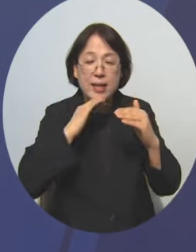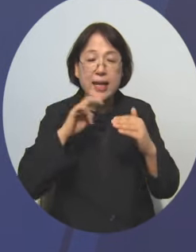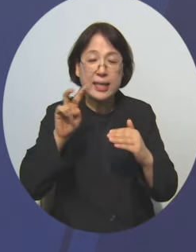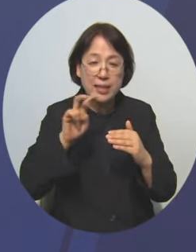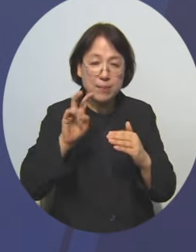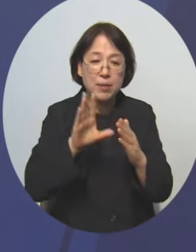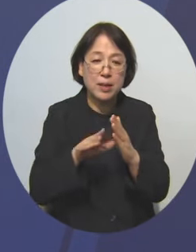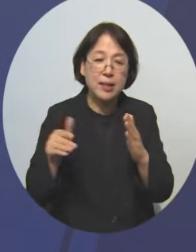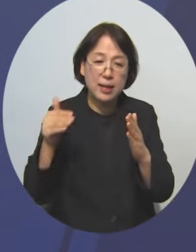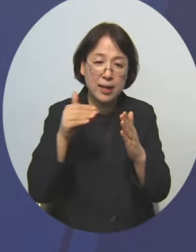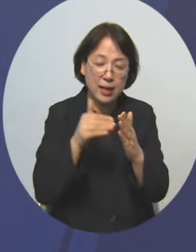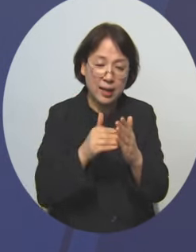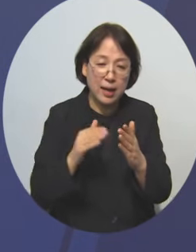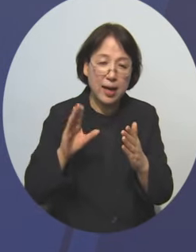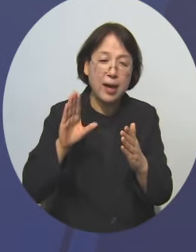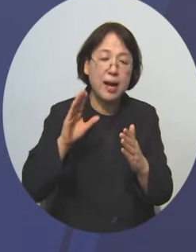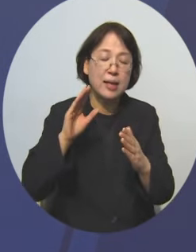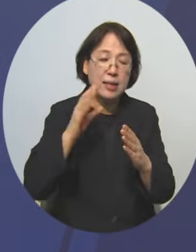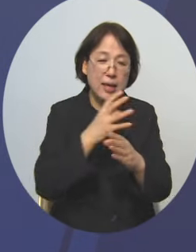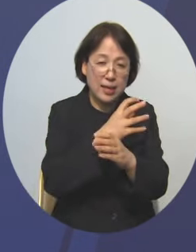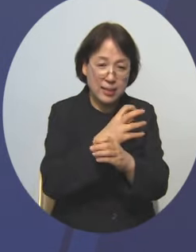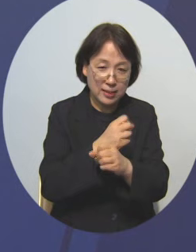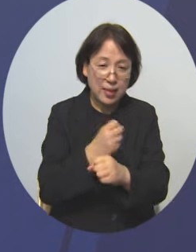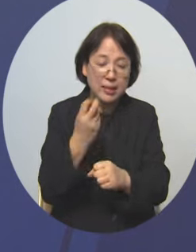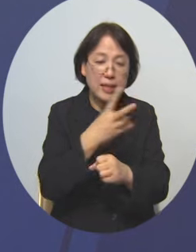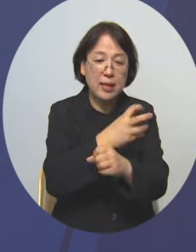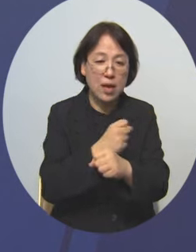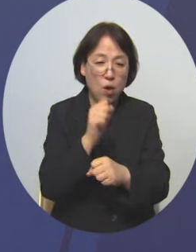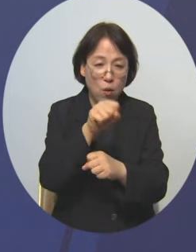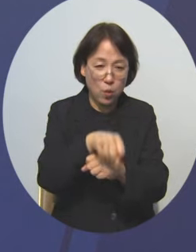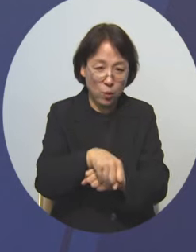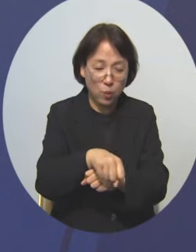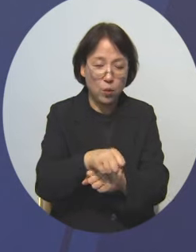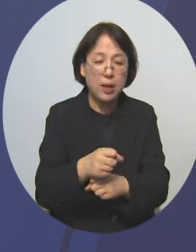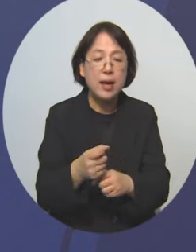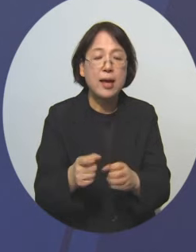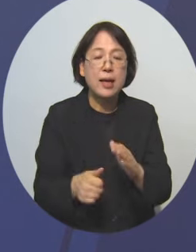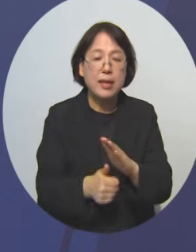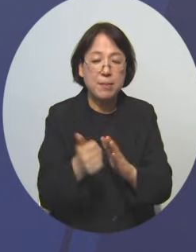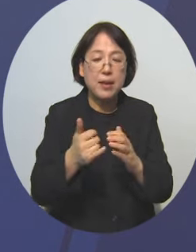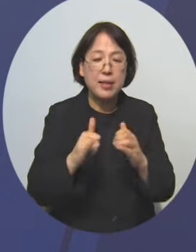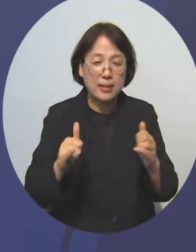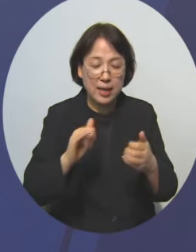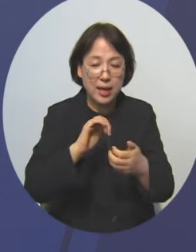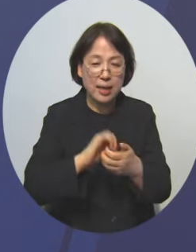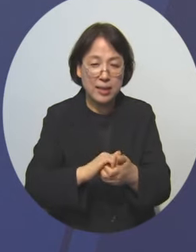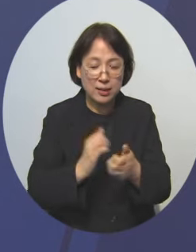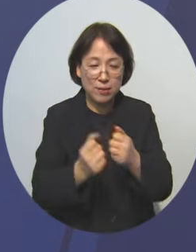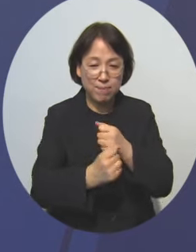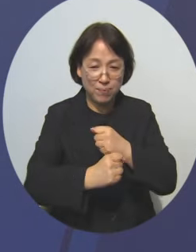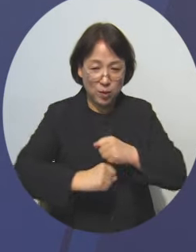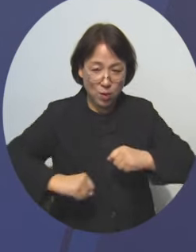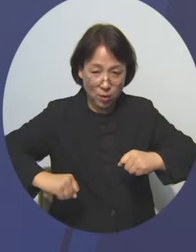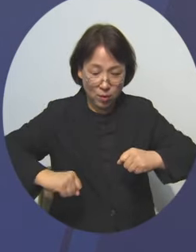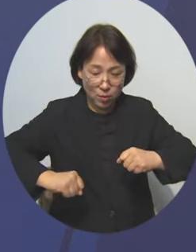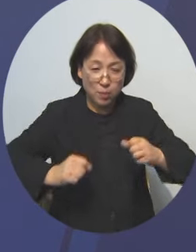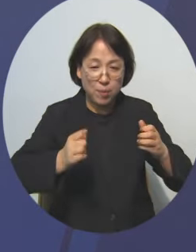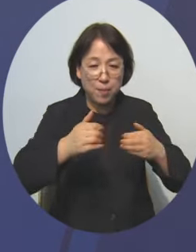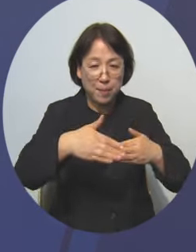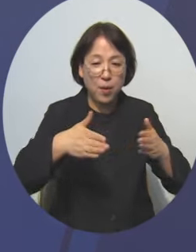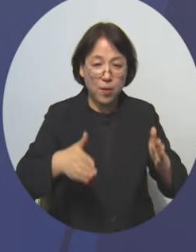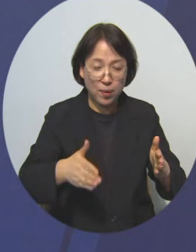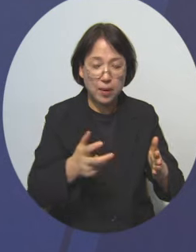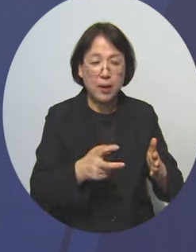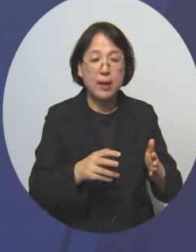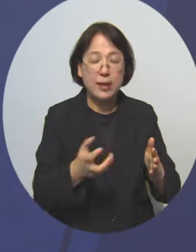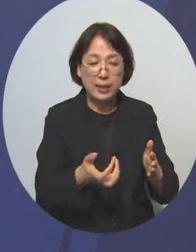이 경우 소득과 자산은 무관합니다. 여기에 더해 희망자에 한해서 넓은 평형으로 이주도 지원합니다.